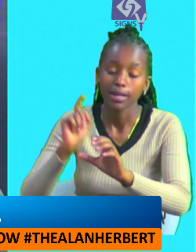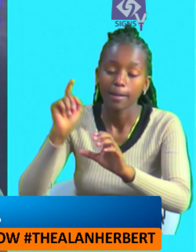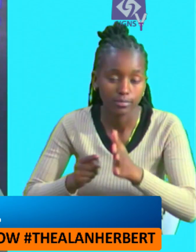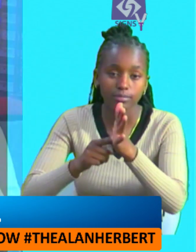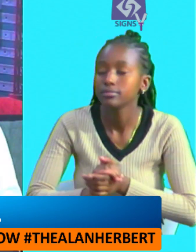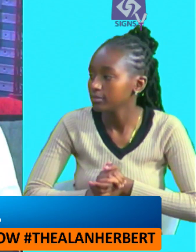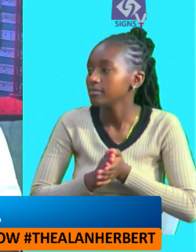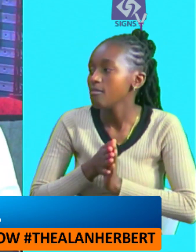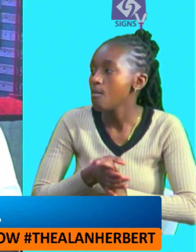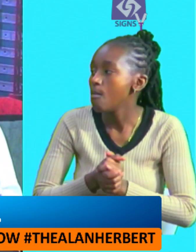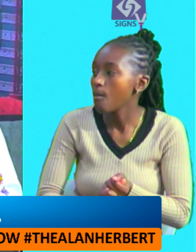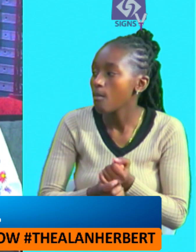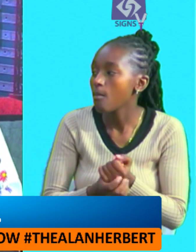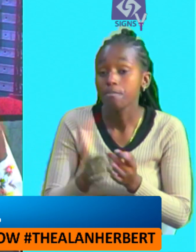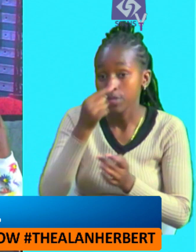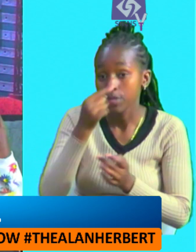Wanawapaka.